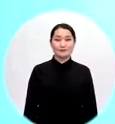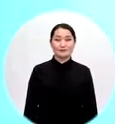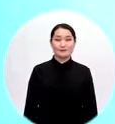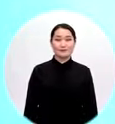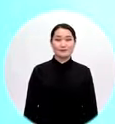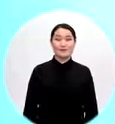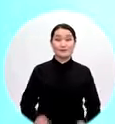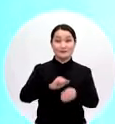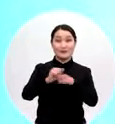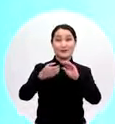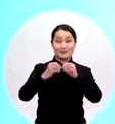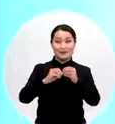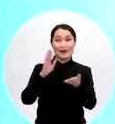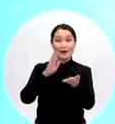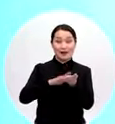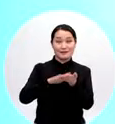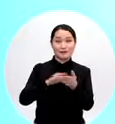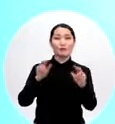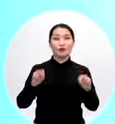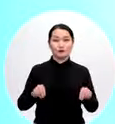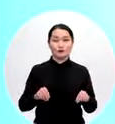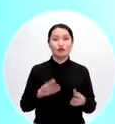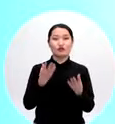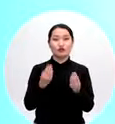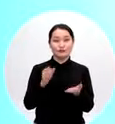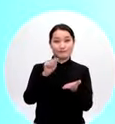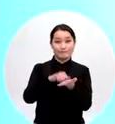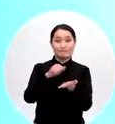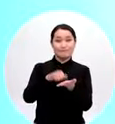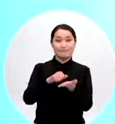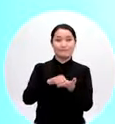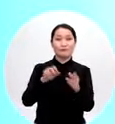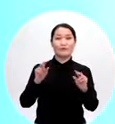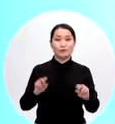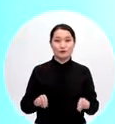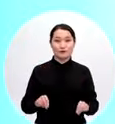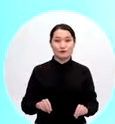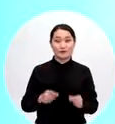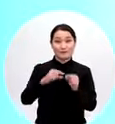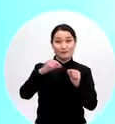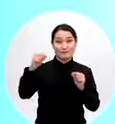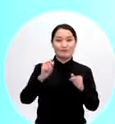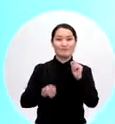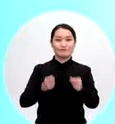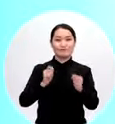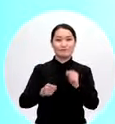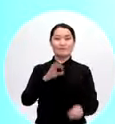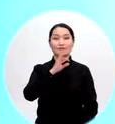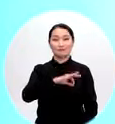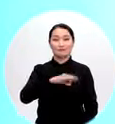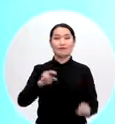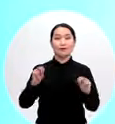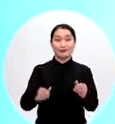Дасгалыг гүйцэтгэхдээ алга ташж болно, зөвлөн тогшиж болно, эсвэл энгийн хөгжмийн зэмсэг ашиглаж